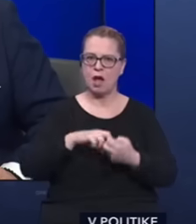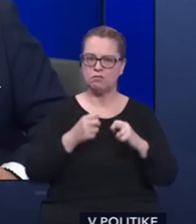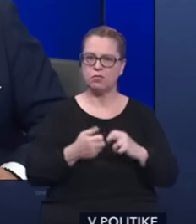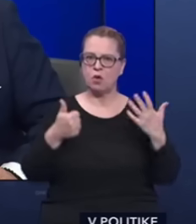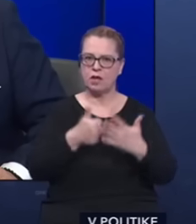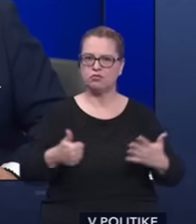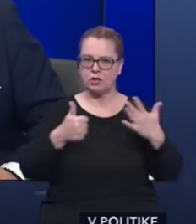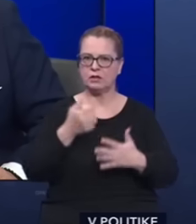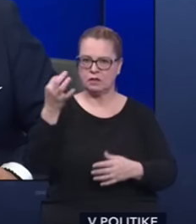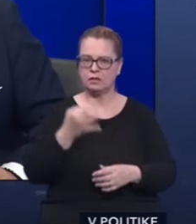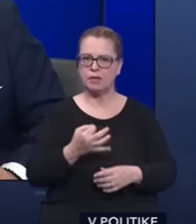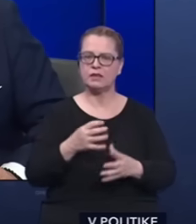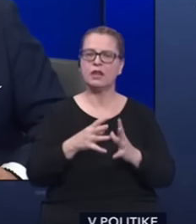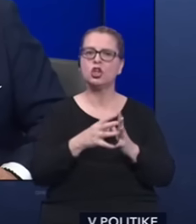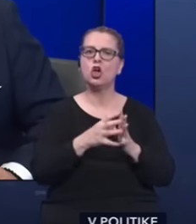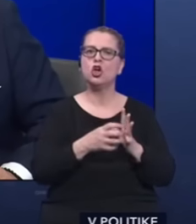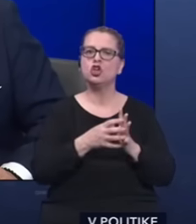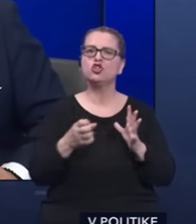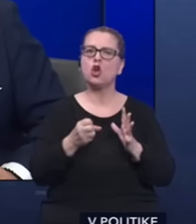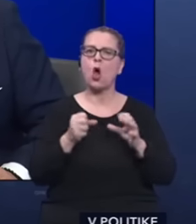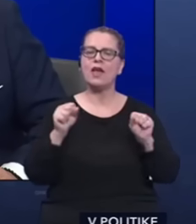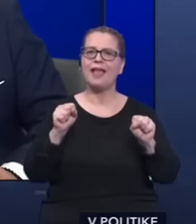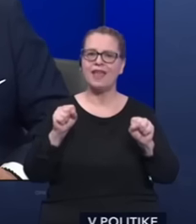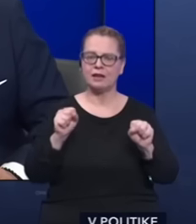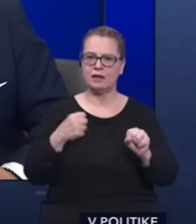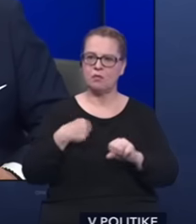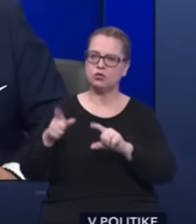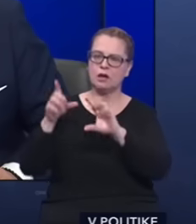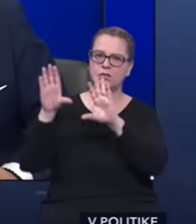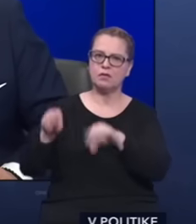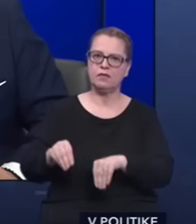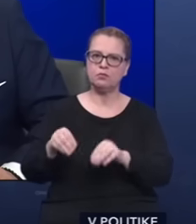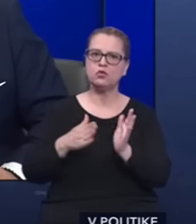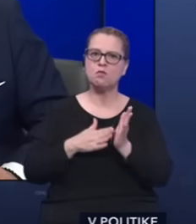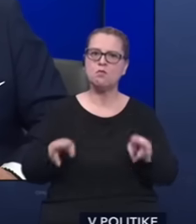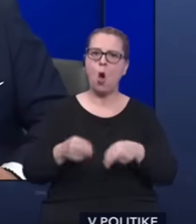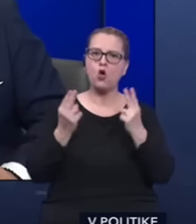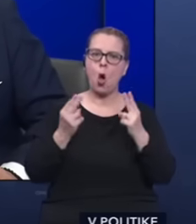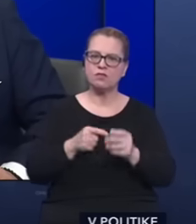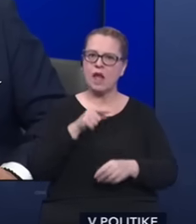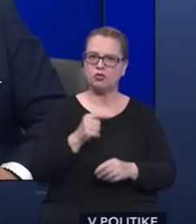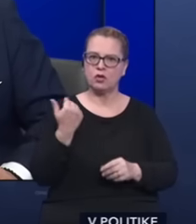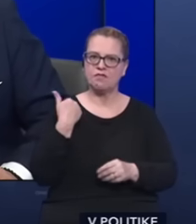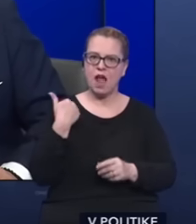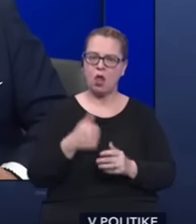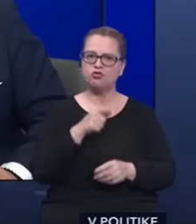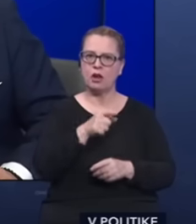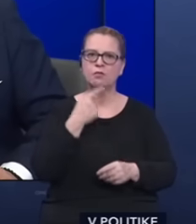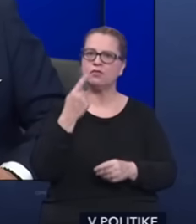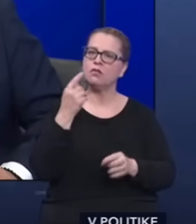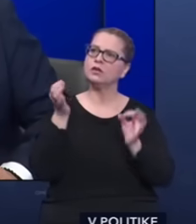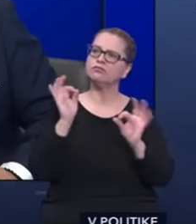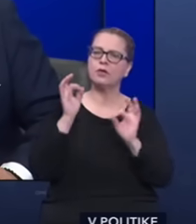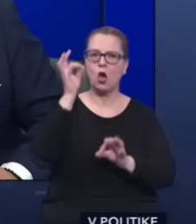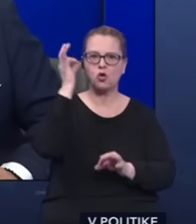60% zdrojov energii, pretože by sme vypli Mochovce. A to je falošné. Pretože na jednej strane tu velebíte Korčoka,